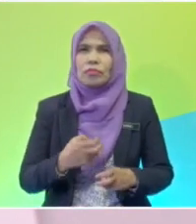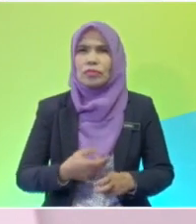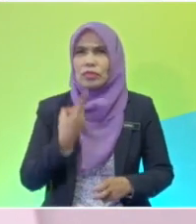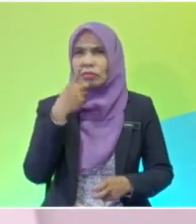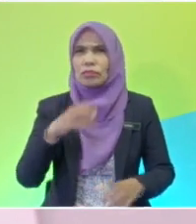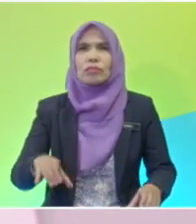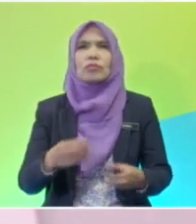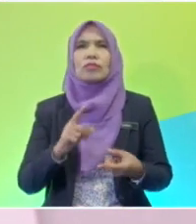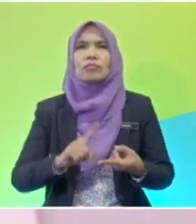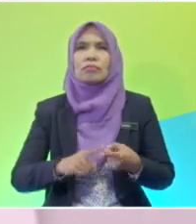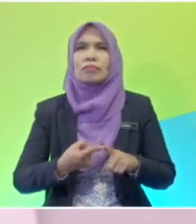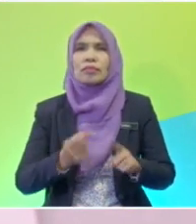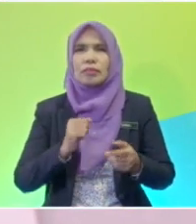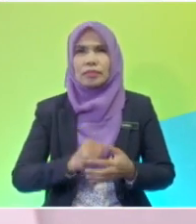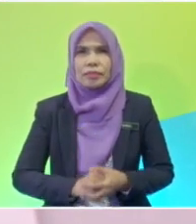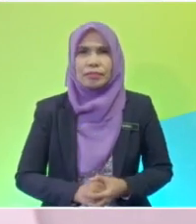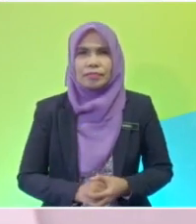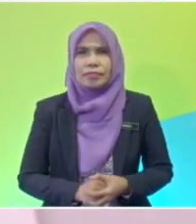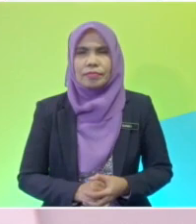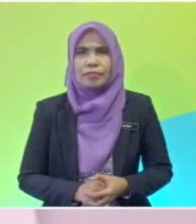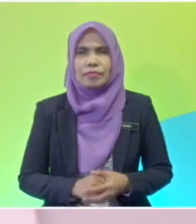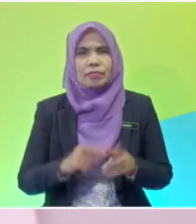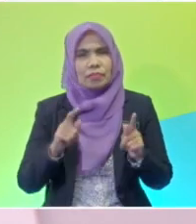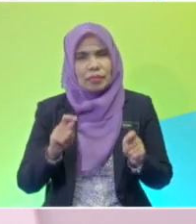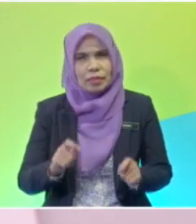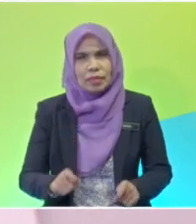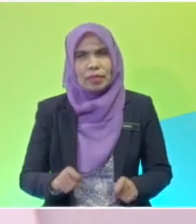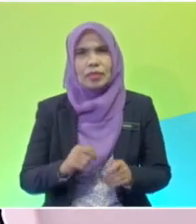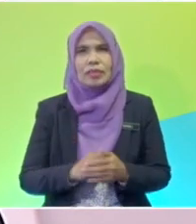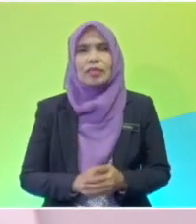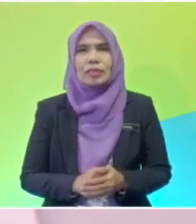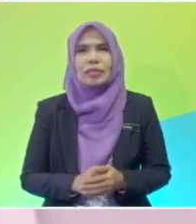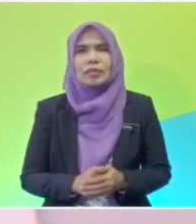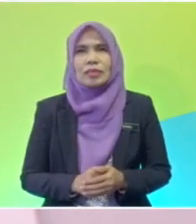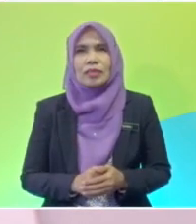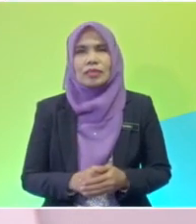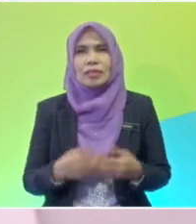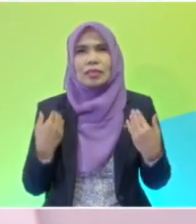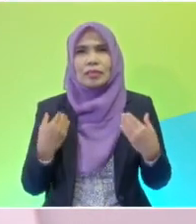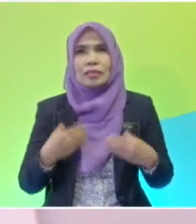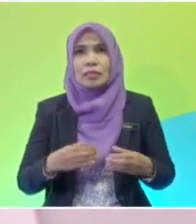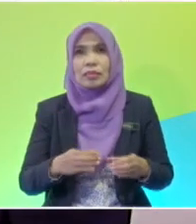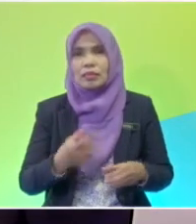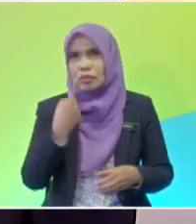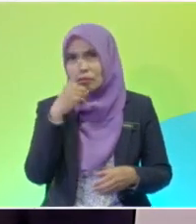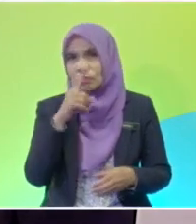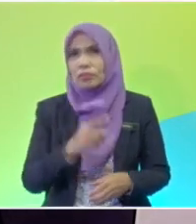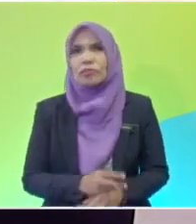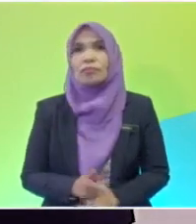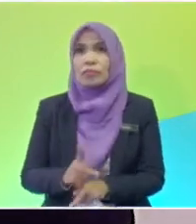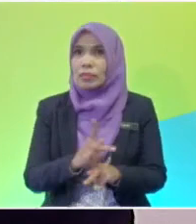kita perlu tangani terhadap murid-murid yang mempunyai kritik diri tinggi ini tapi